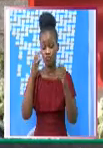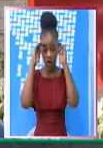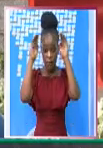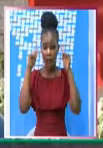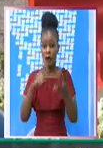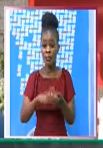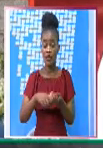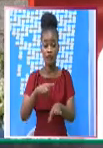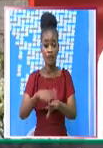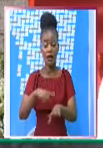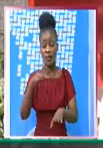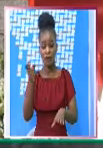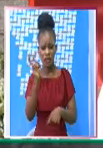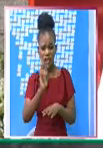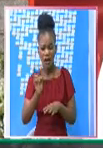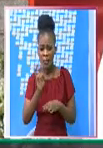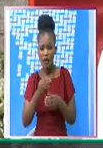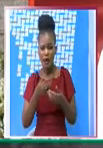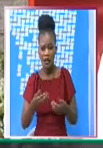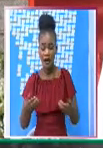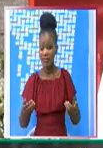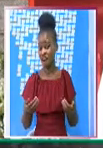ng'afuna obudde obutunuulira ensonga z'abaana